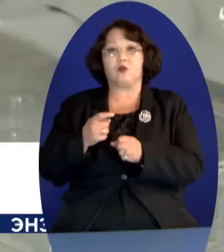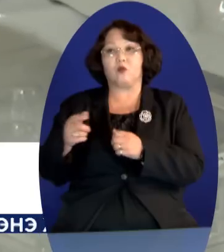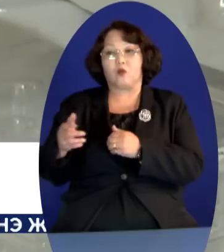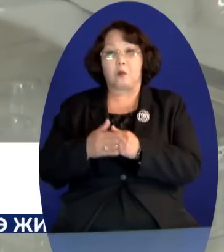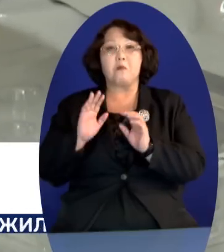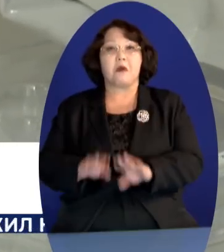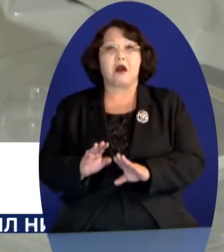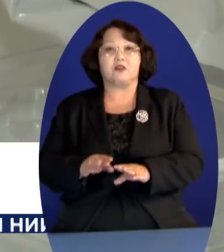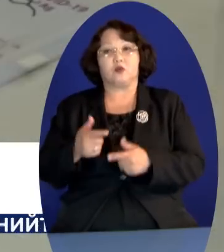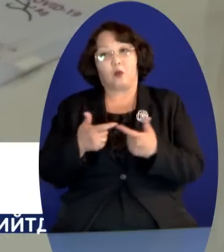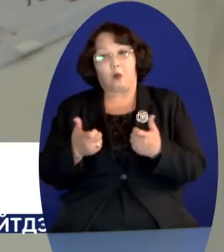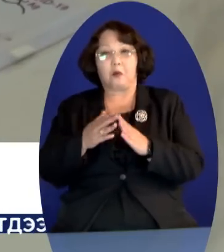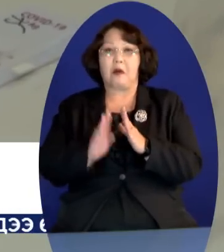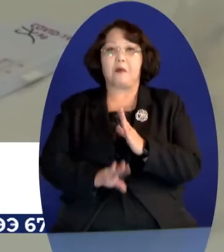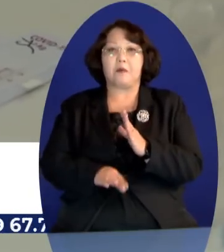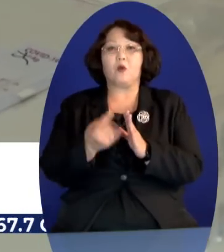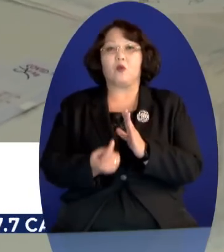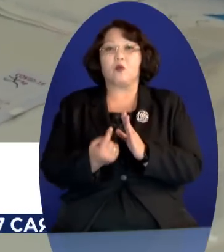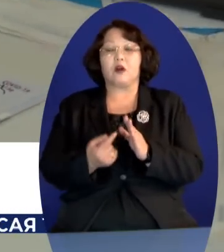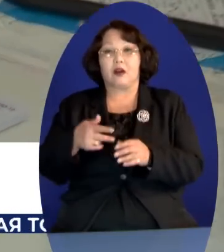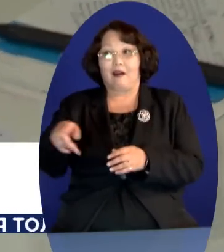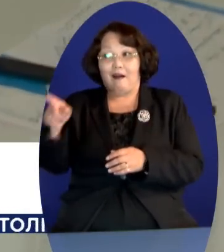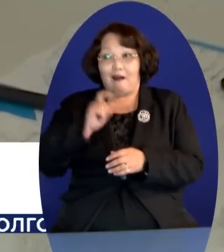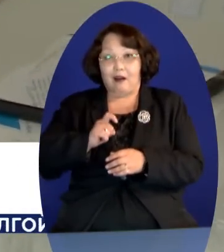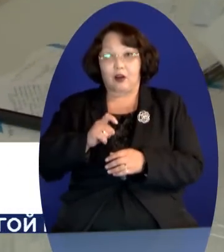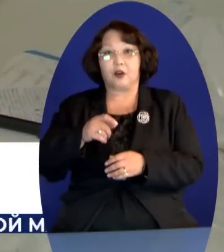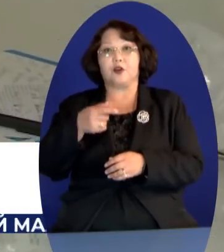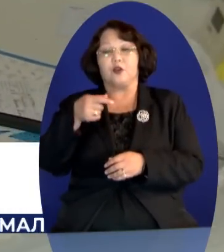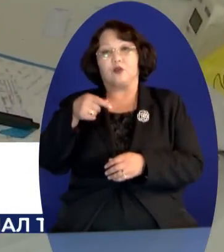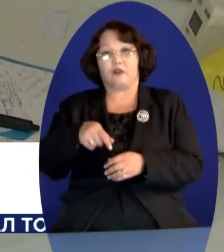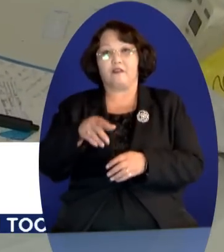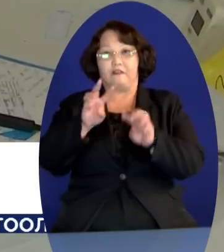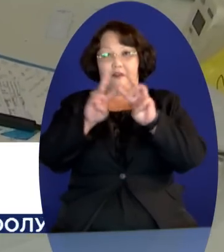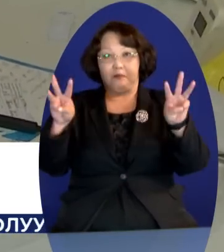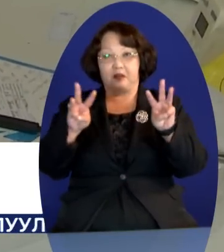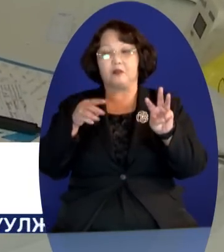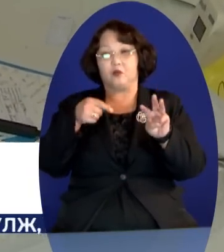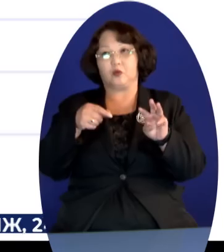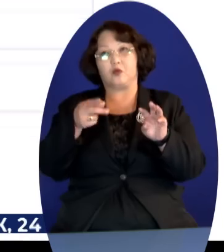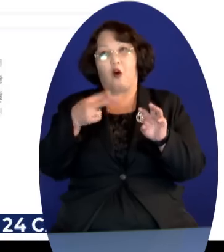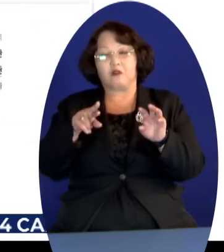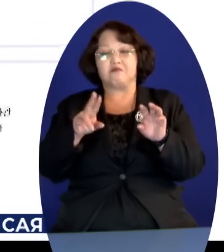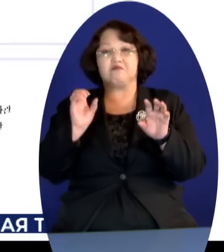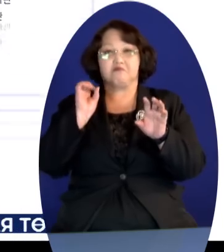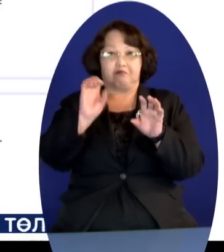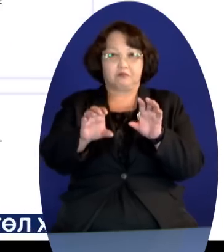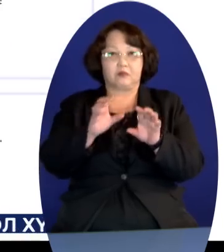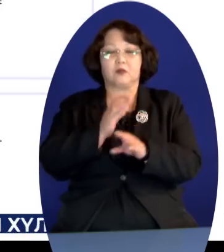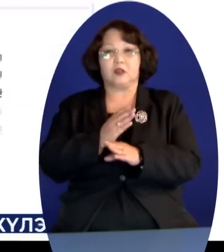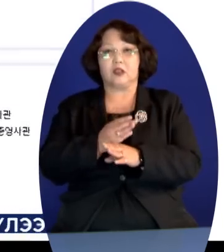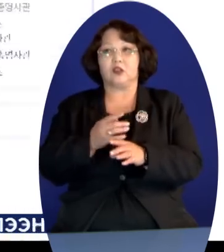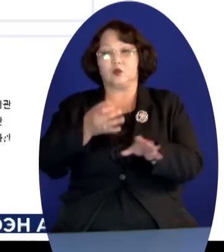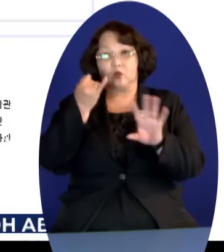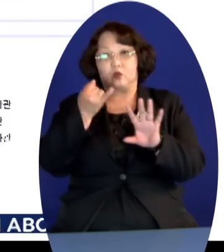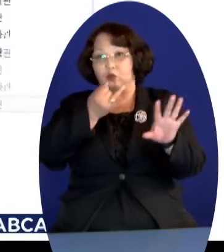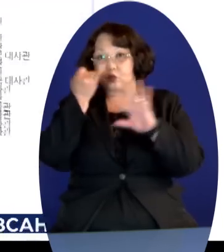болон зочдуудалтаа хүлээх. PCR шинжилгээний хариугаа аваад QR вебсайтад оруулна. Хилээр орж ирснээс хойш 6-аас 7 дахь